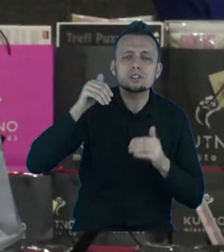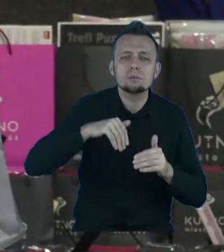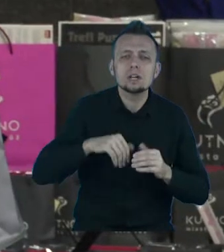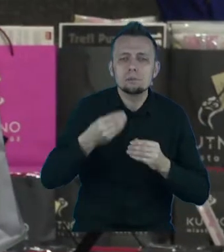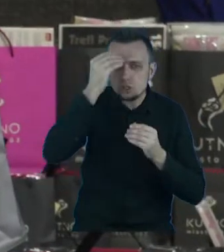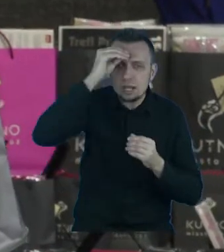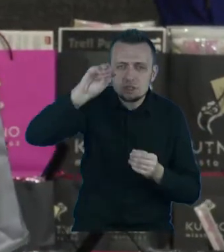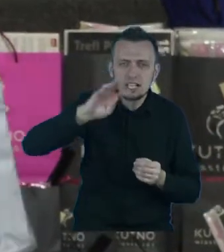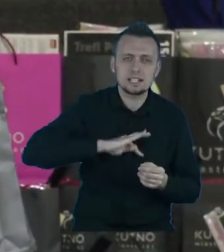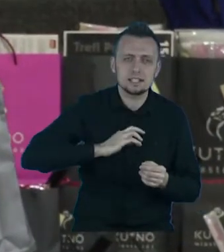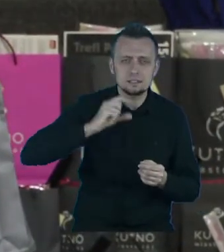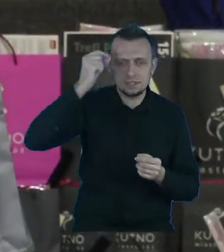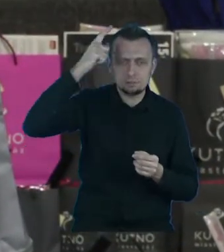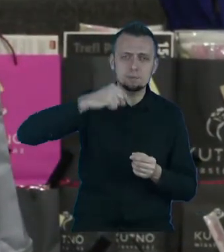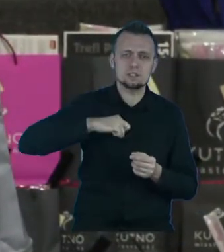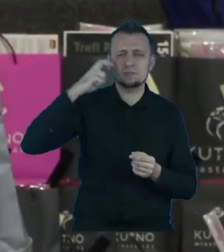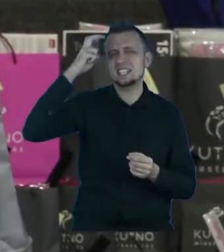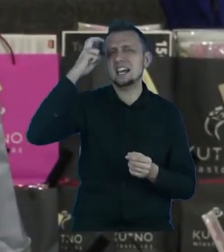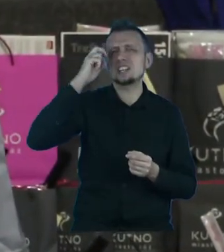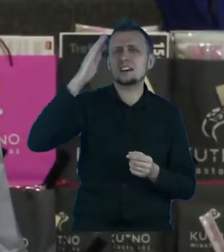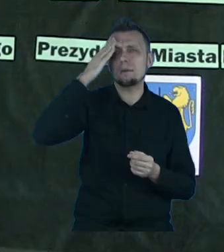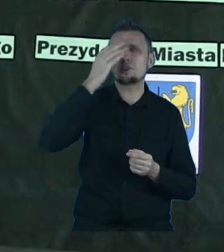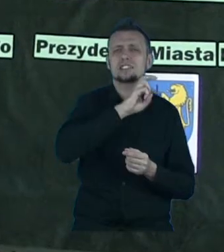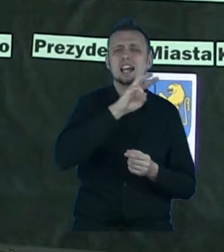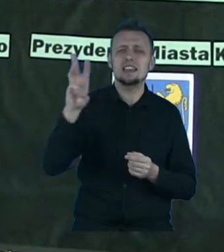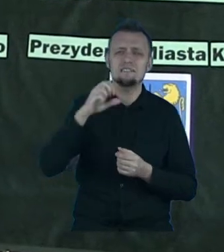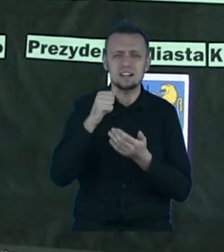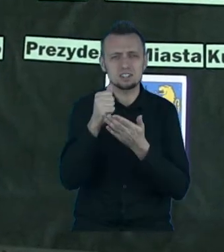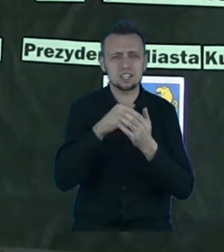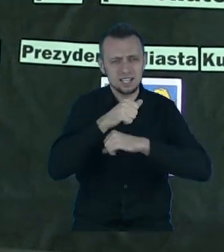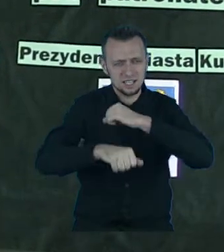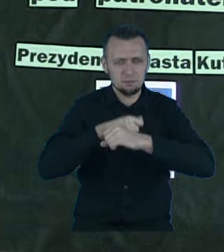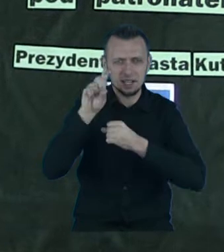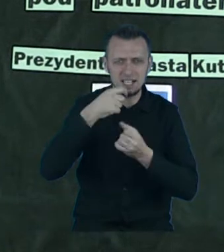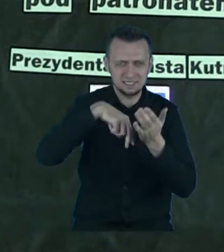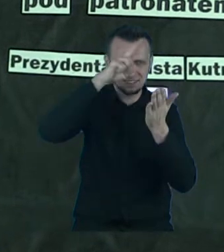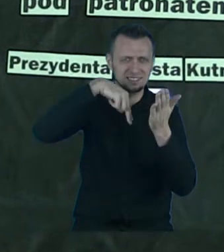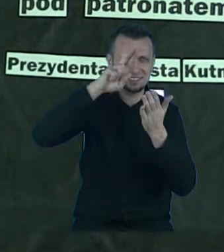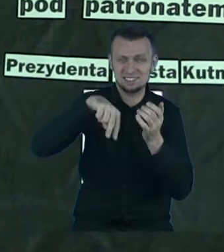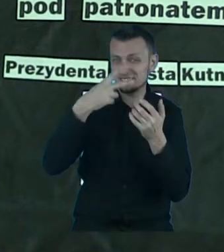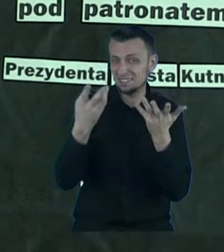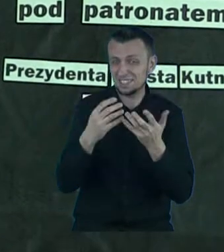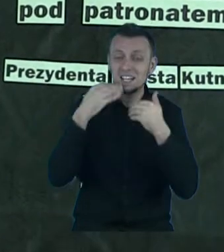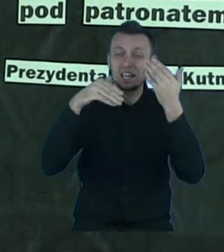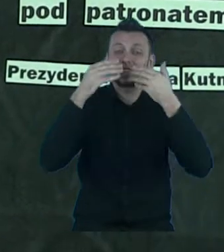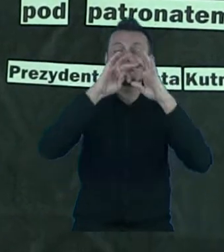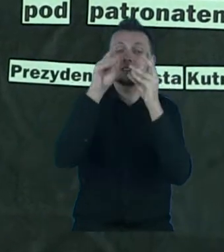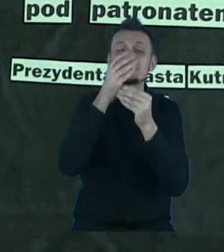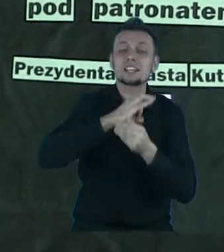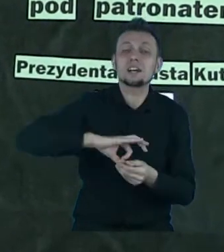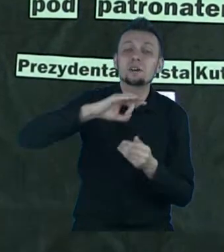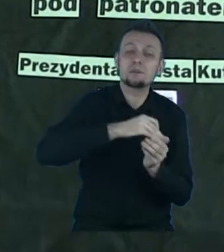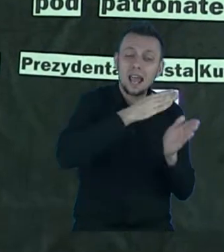pomysły. Jestem ciekawa poznania Waszych prac i życzę wszystkiego dobrego i dalszych pomysłów, dalszych